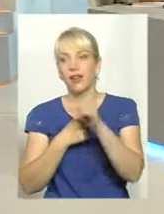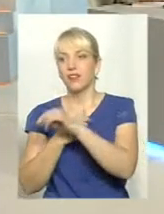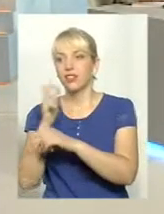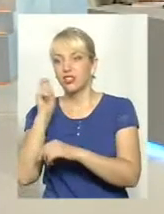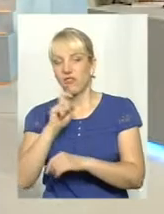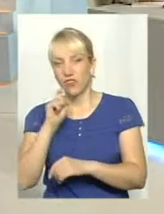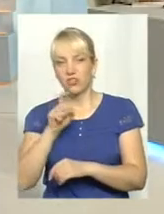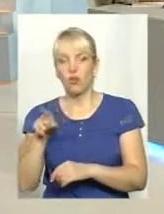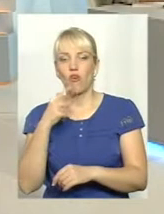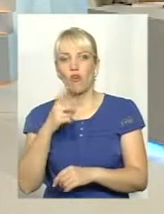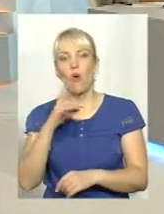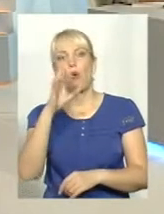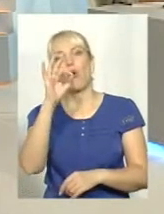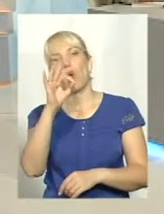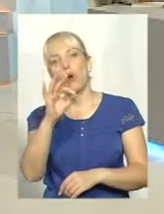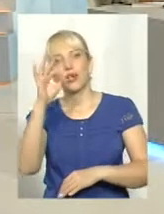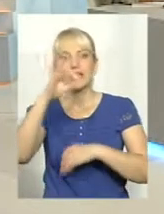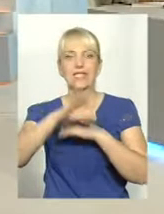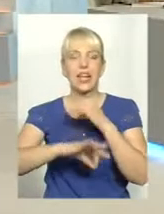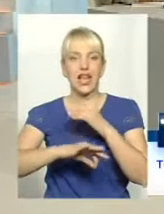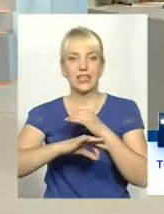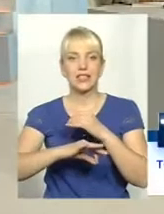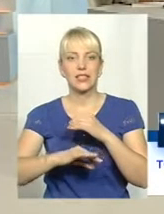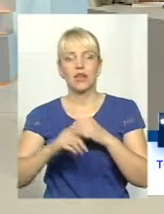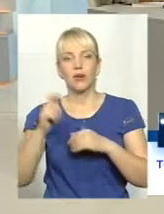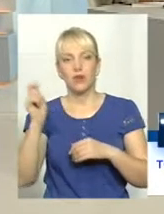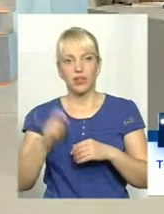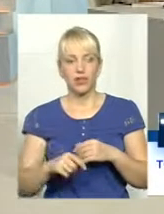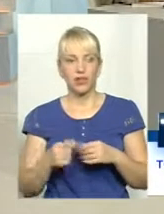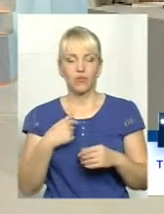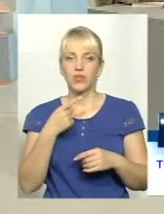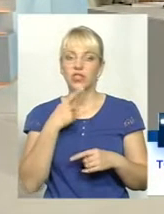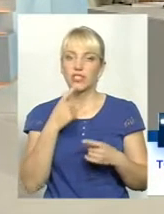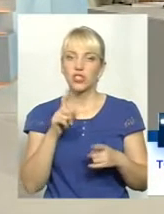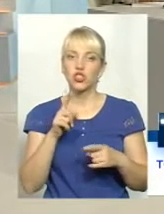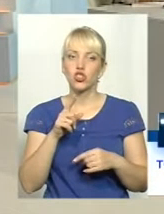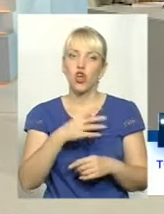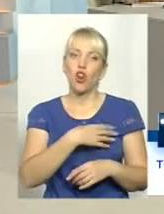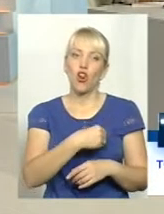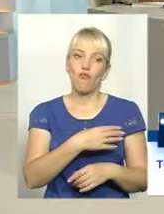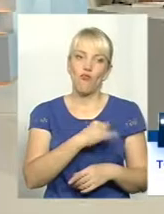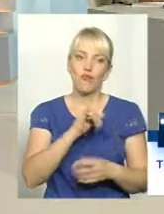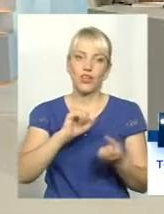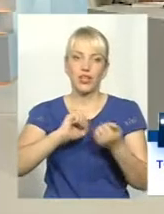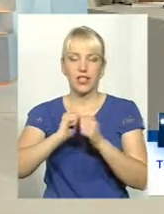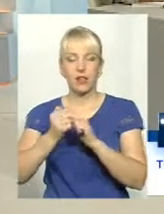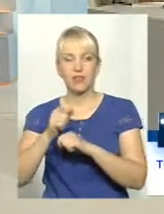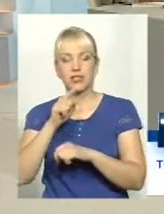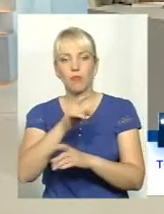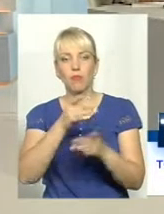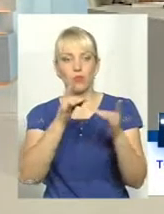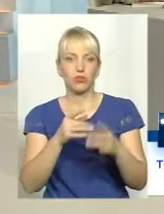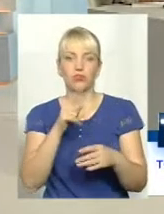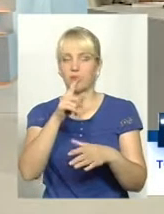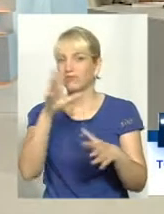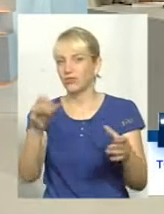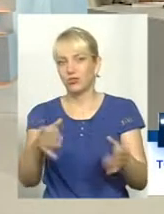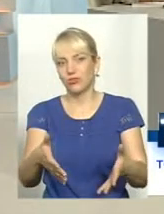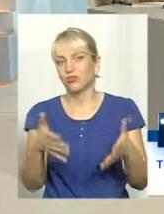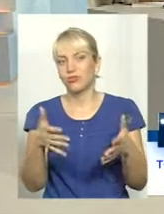шляху, який може і об'єднати всіх. Приїжджаєш на Івано-Франківщину, кажеш, о, Східна Україна до нас